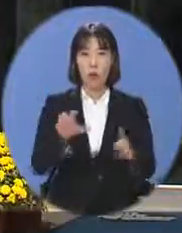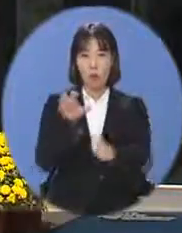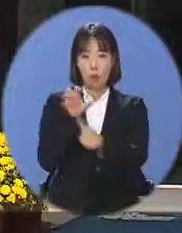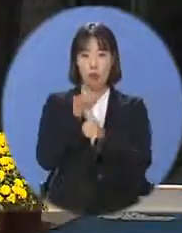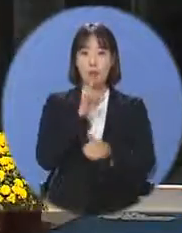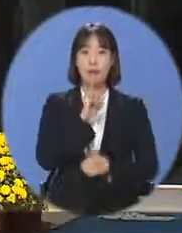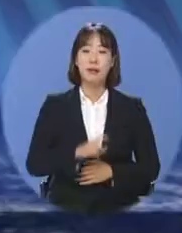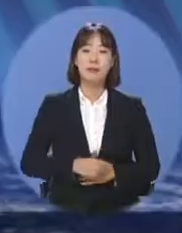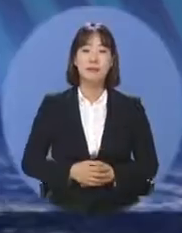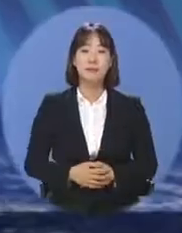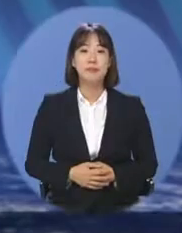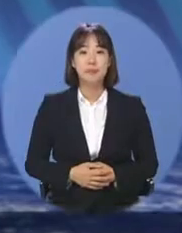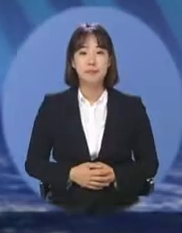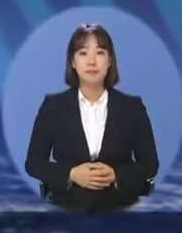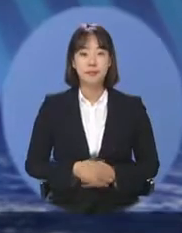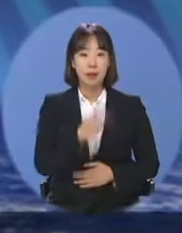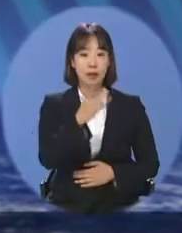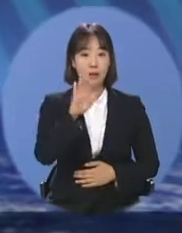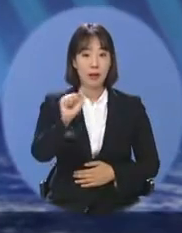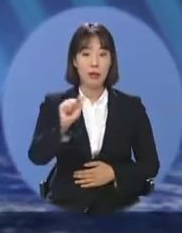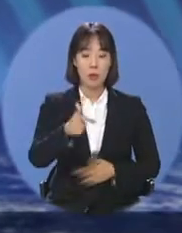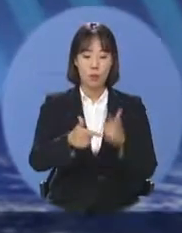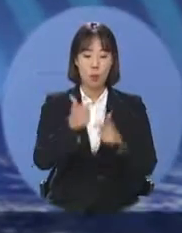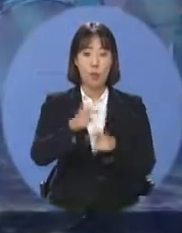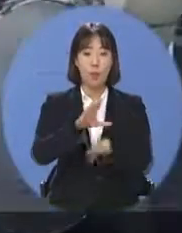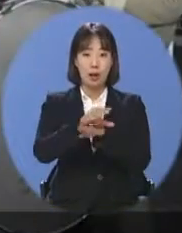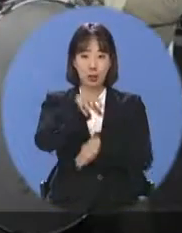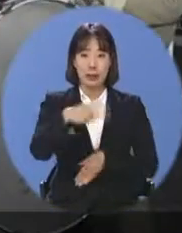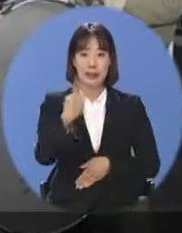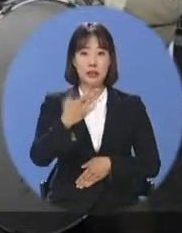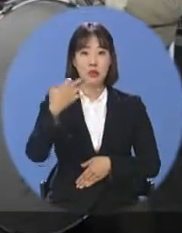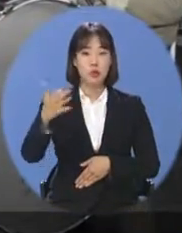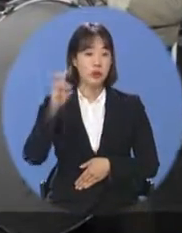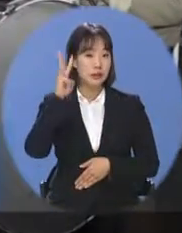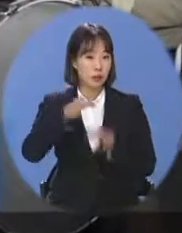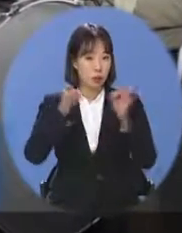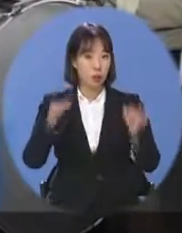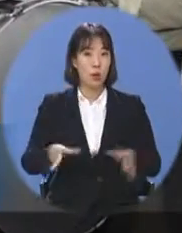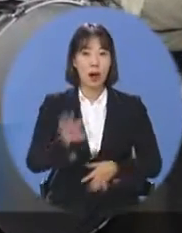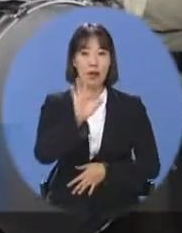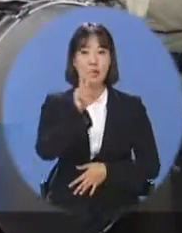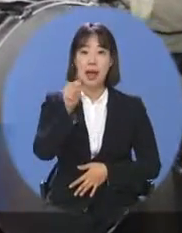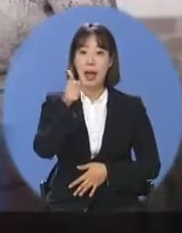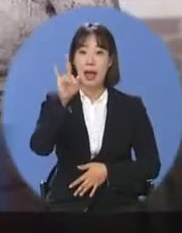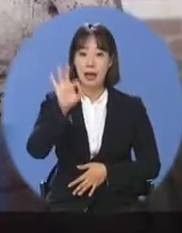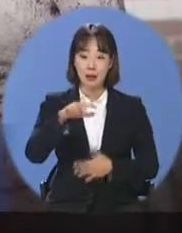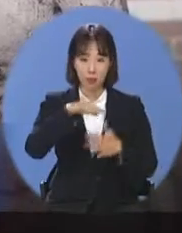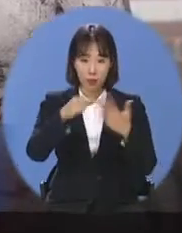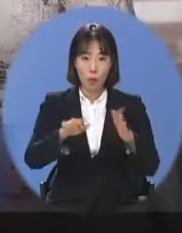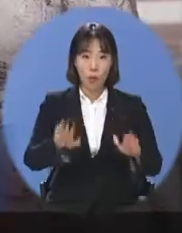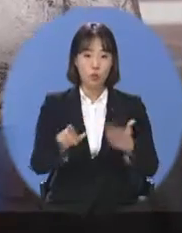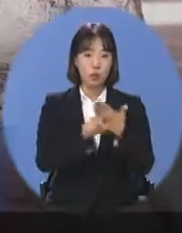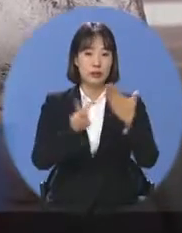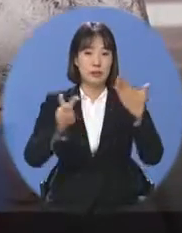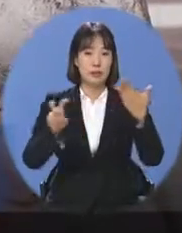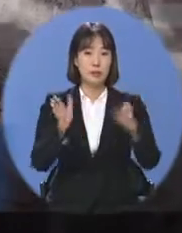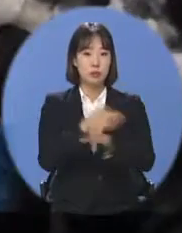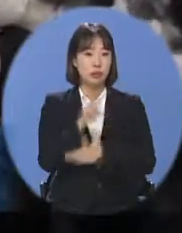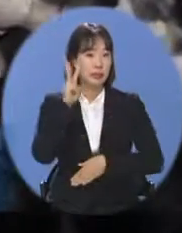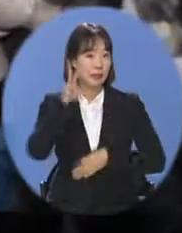있습니다. KBS 목포방송국과 함께하는 2019 3일간의 야행 특집 프로그램이 오는 20일부터 사흘